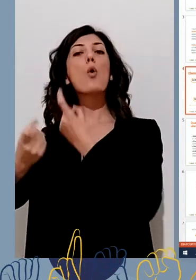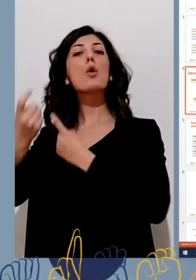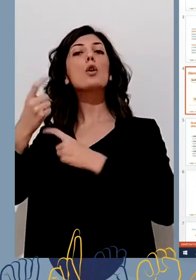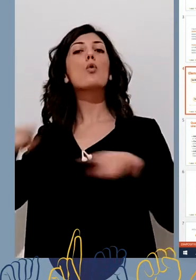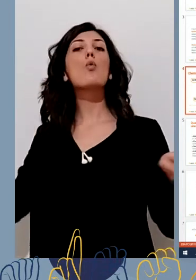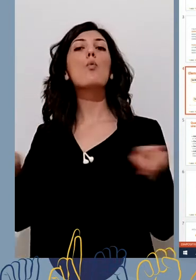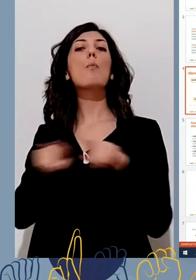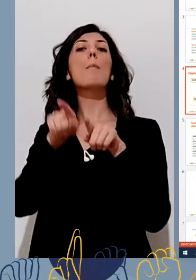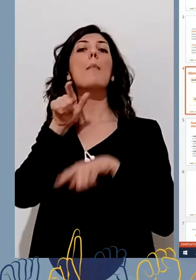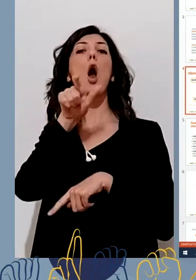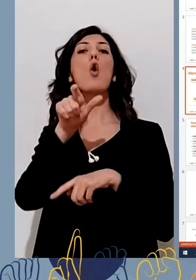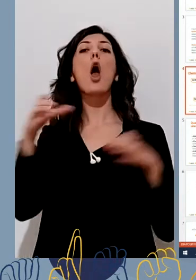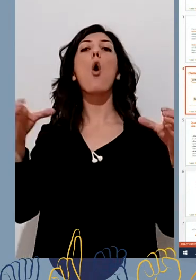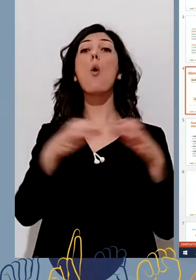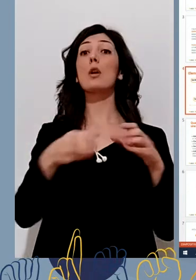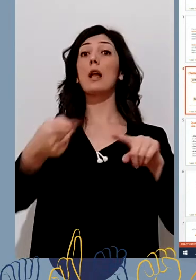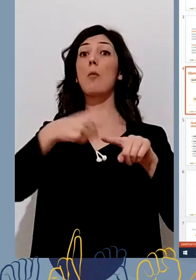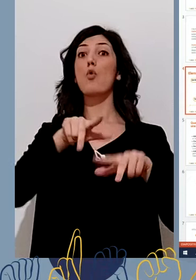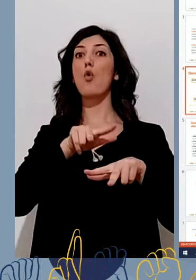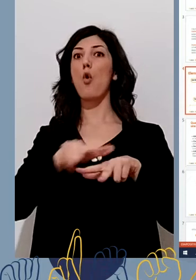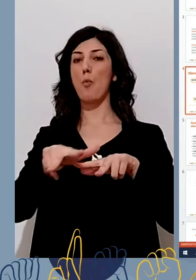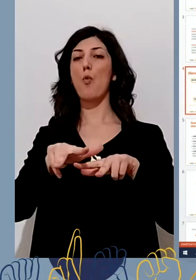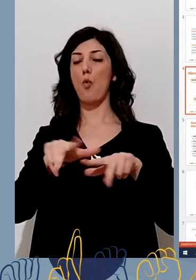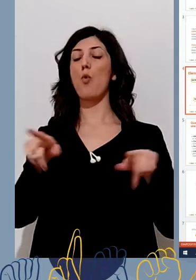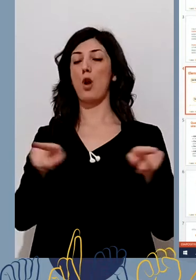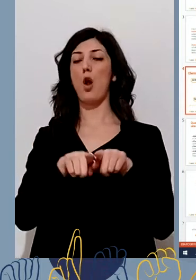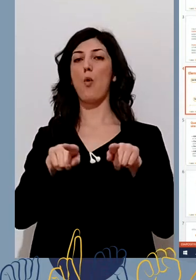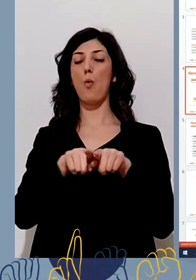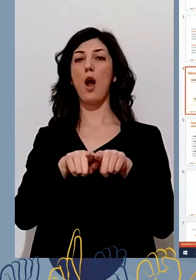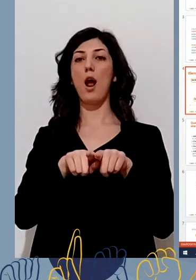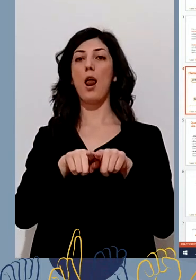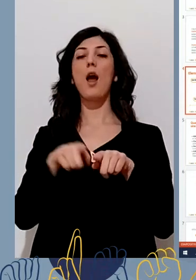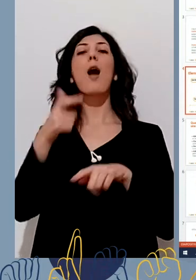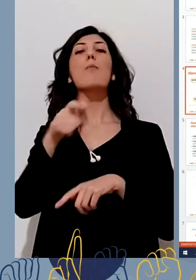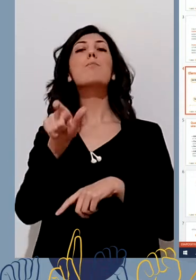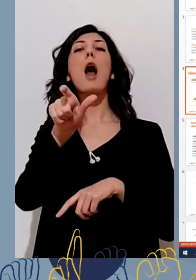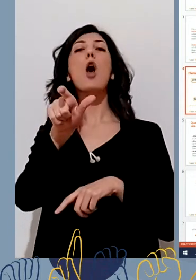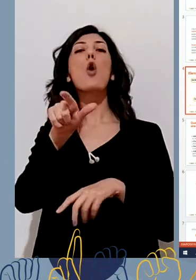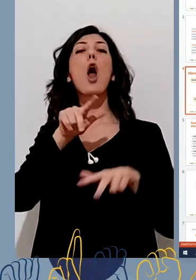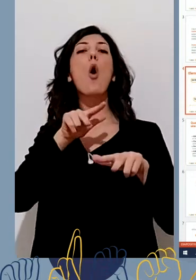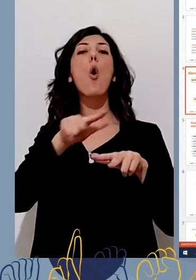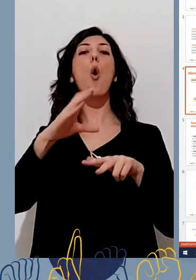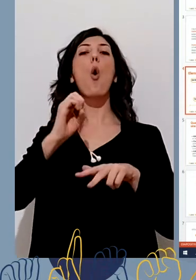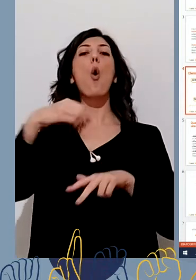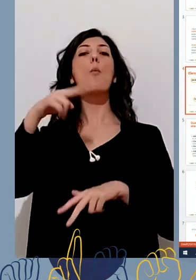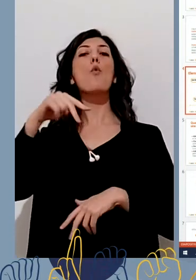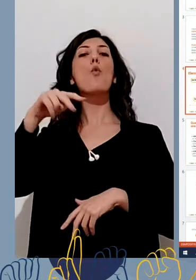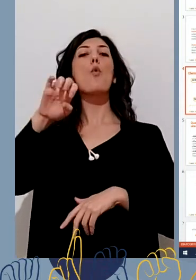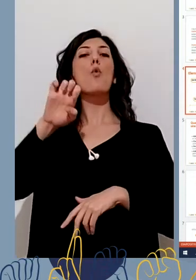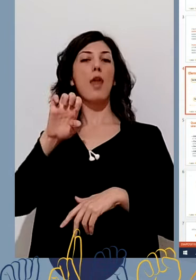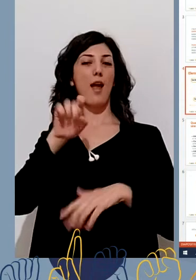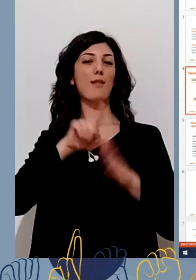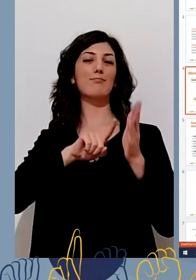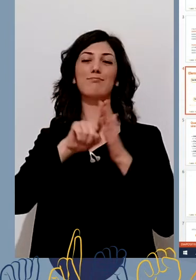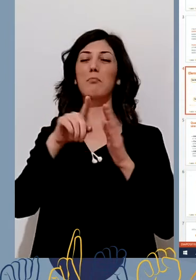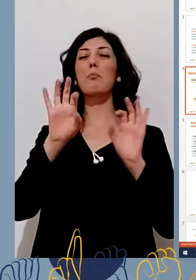comunità e comune. Infatti l'accezione positiva della parola comune esprime la condivisione e anche la questione di